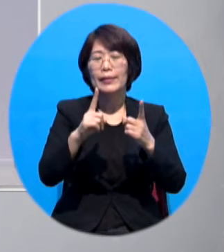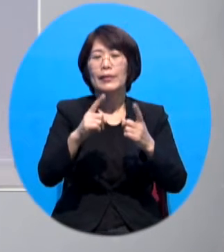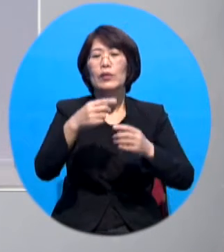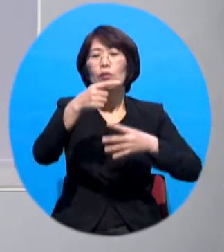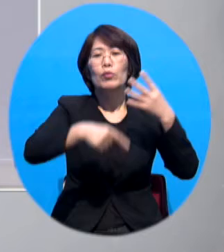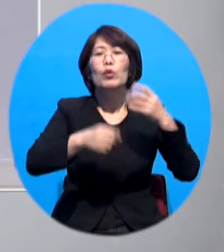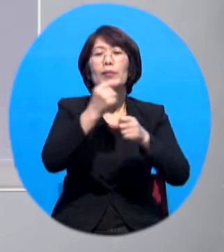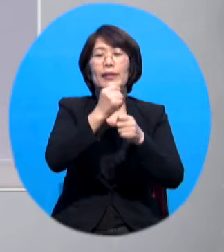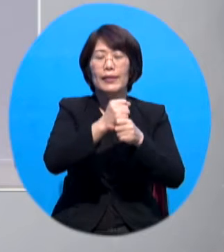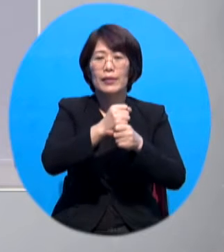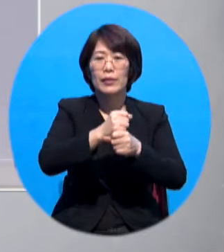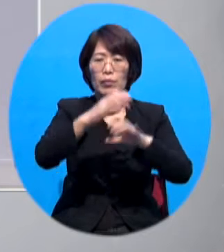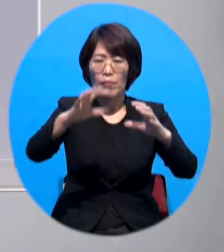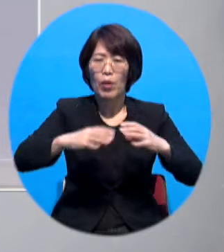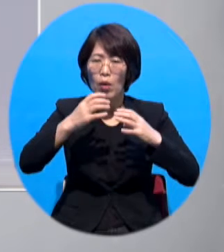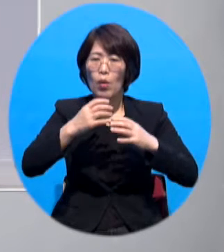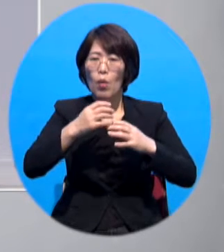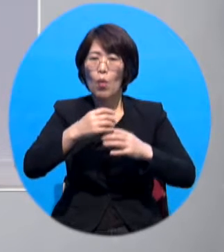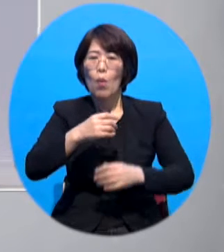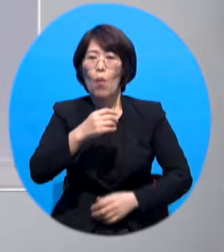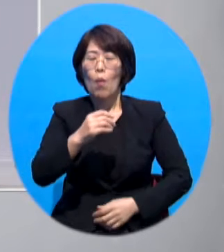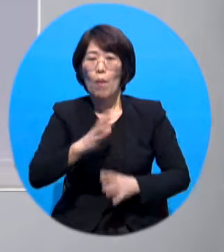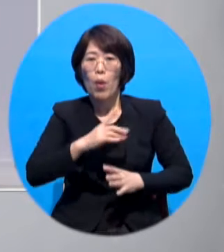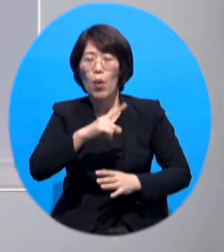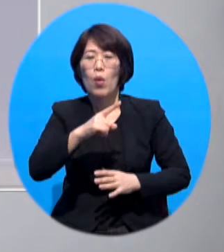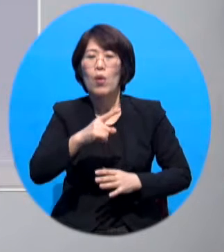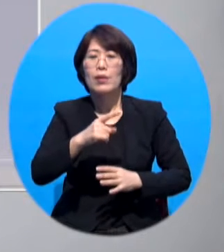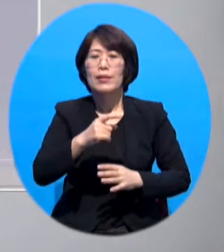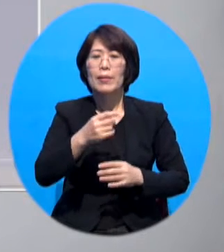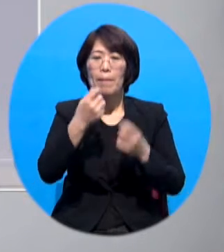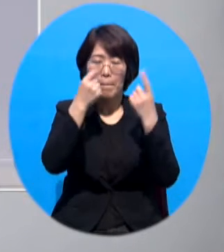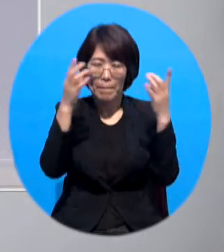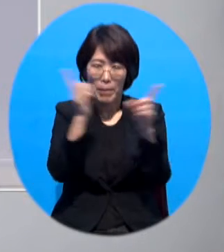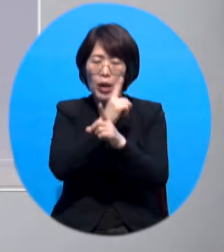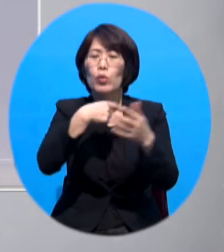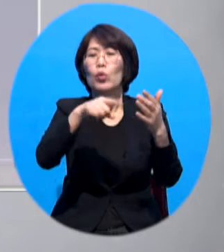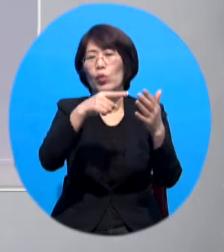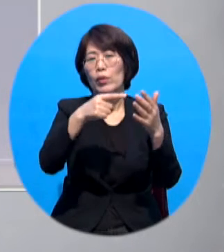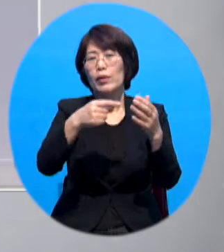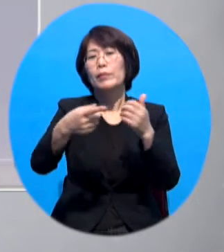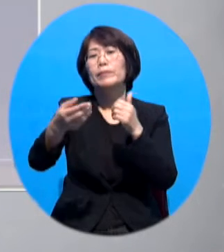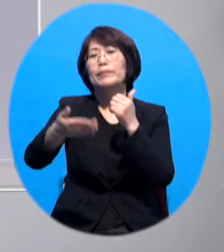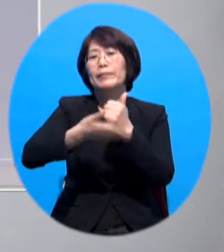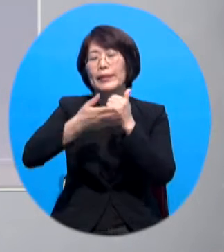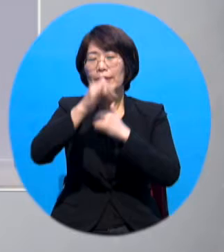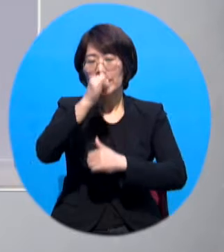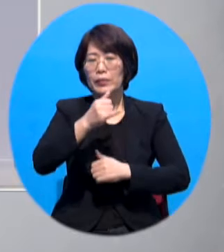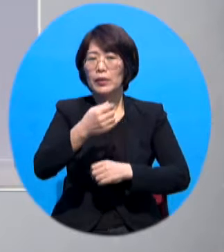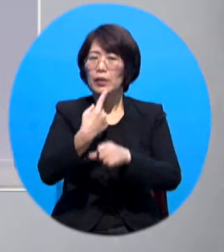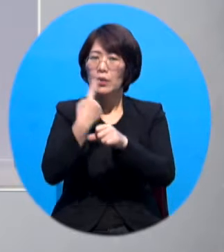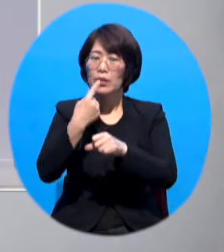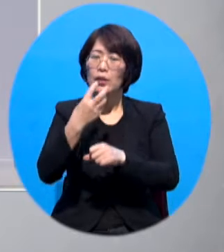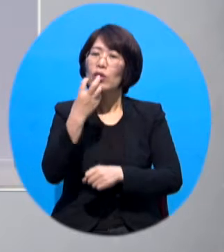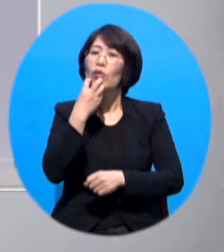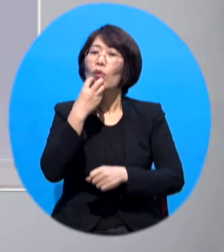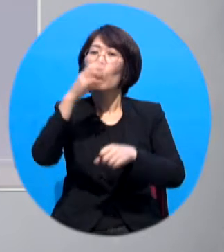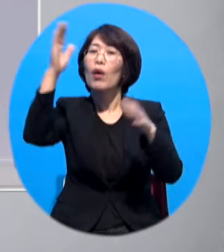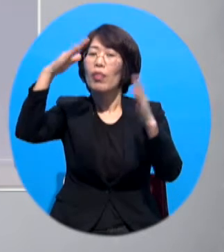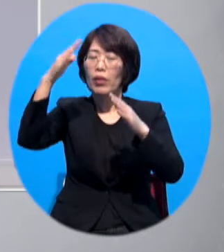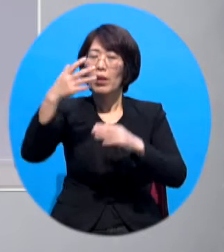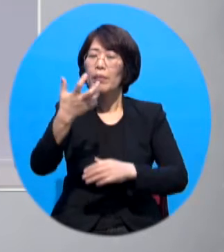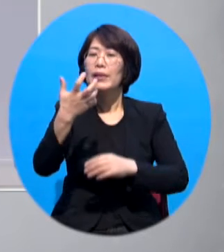그러나 시대 혁신 교육정책 이라고 평가하고 있습니다 아 작년에 소울 학생을 중심으로 해서